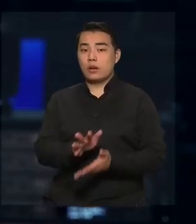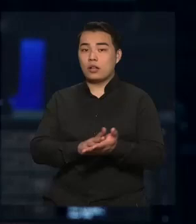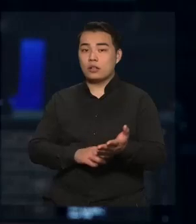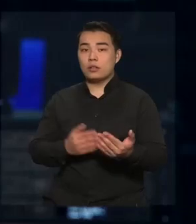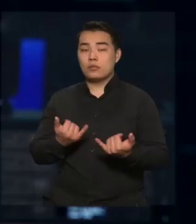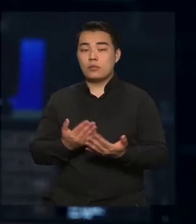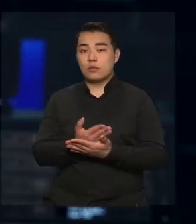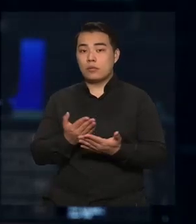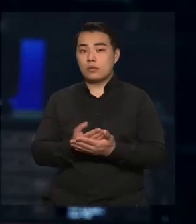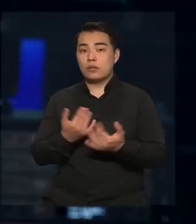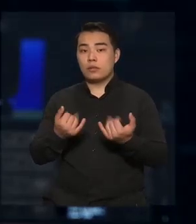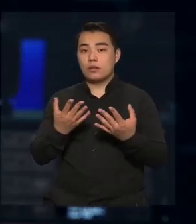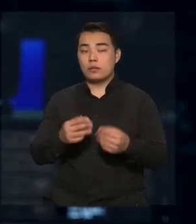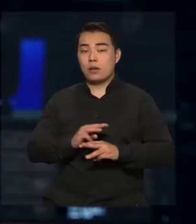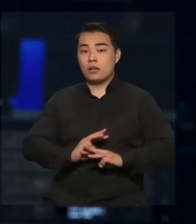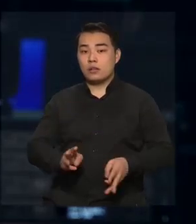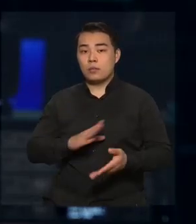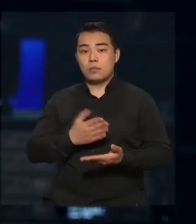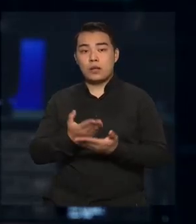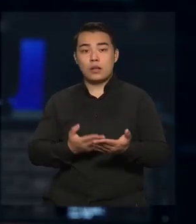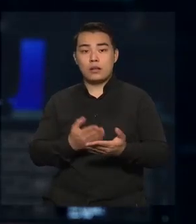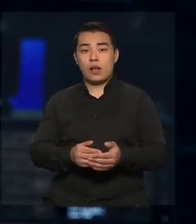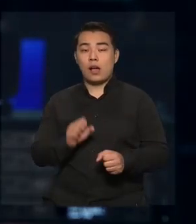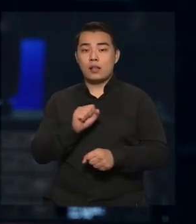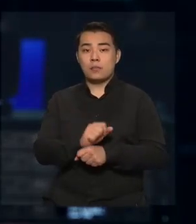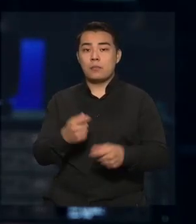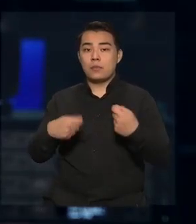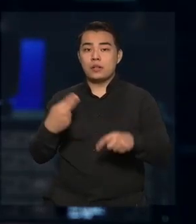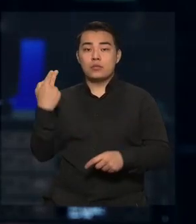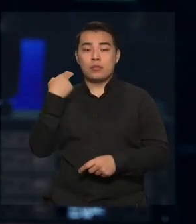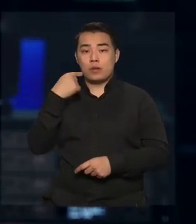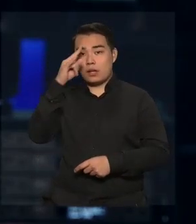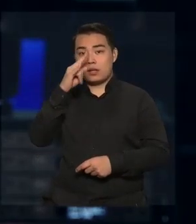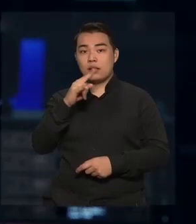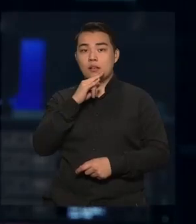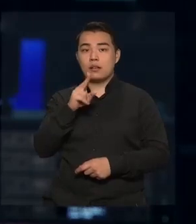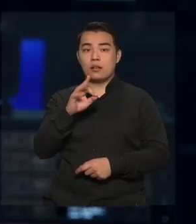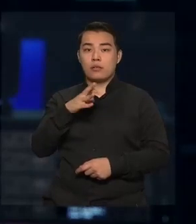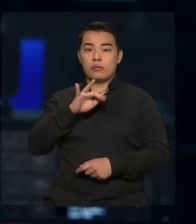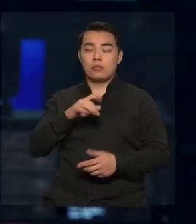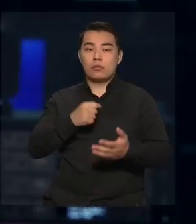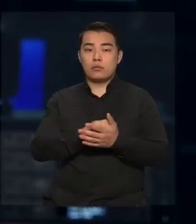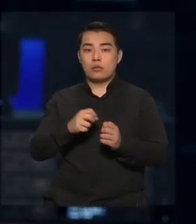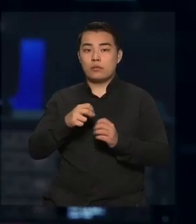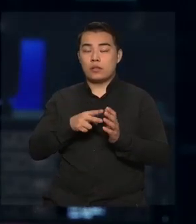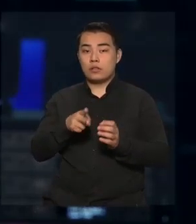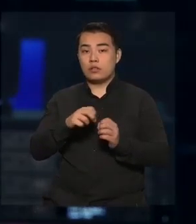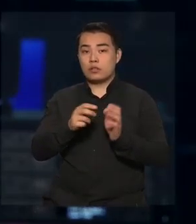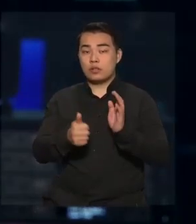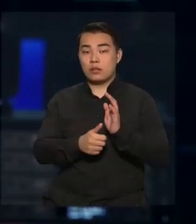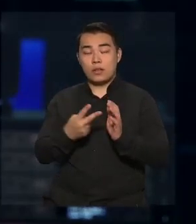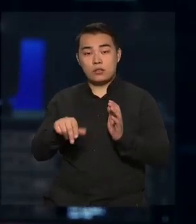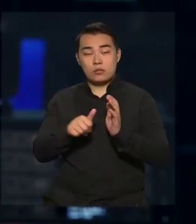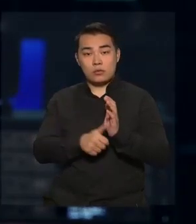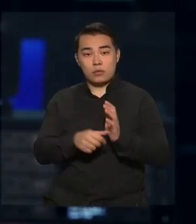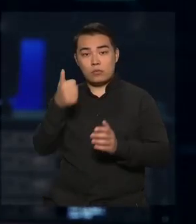Продолжая тему. Сегодня в Мажилисе предложили приостановить продажу долгов казахстанцев коллекторам до 2026 года.